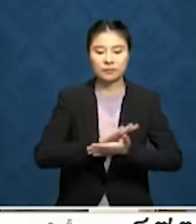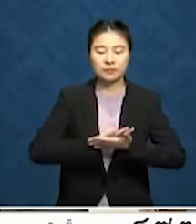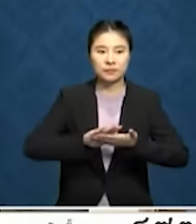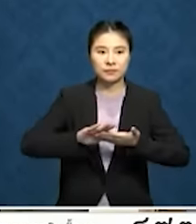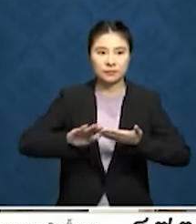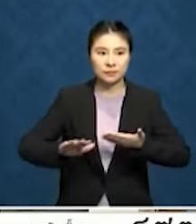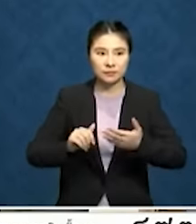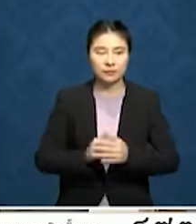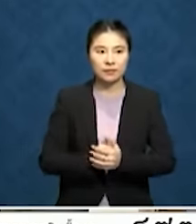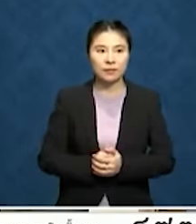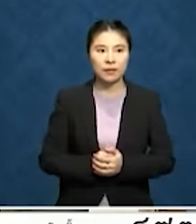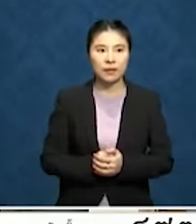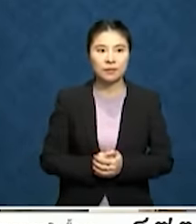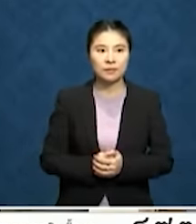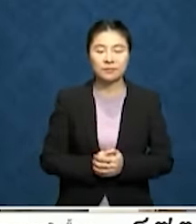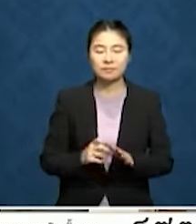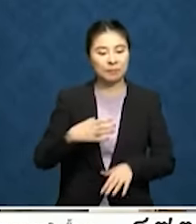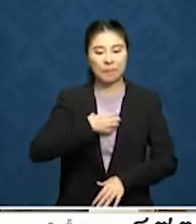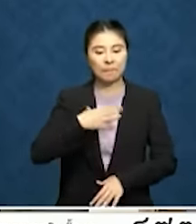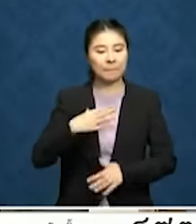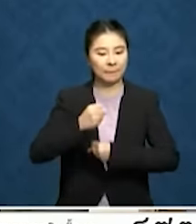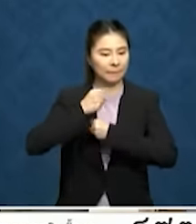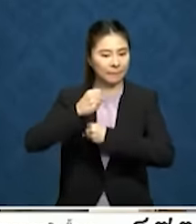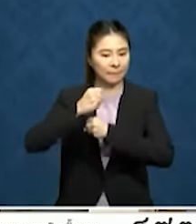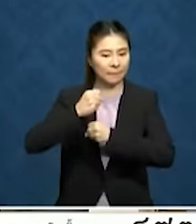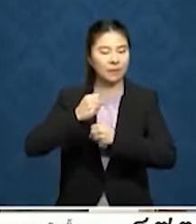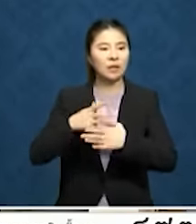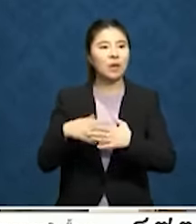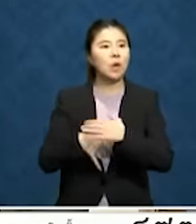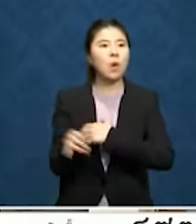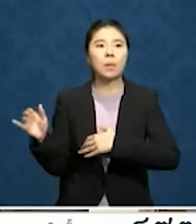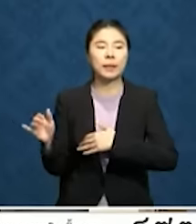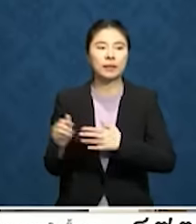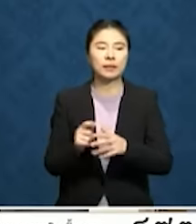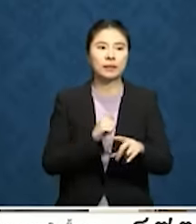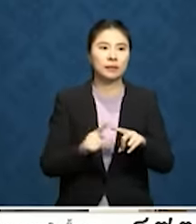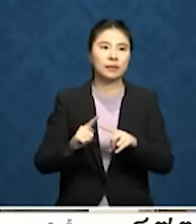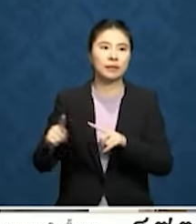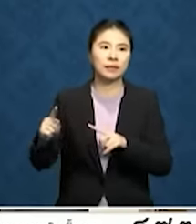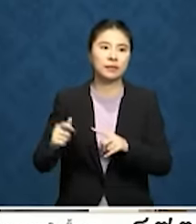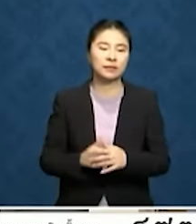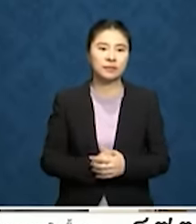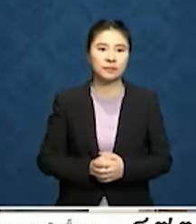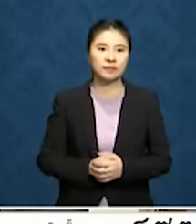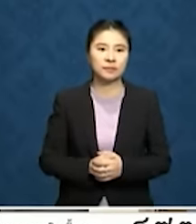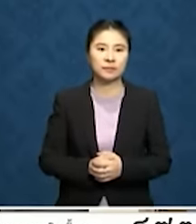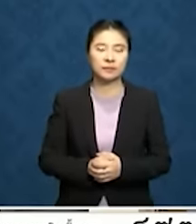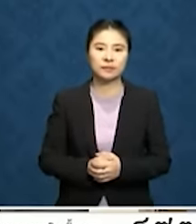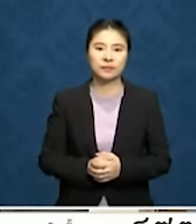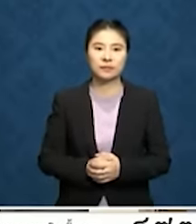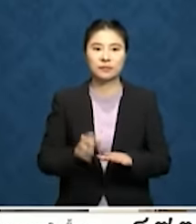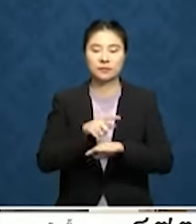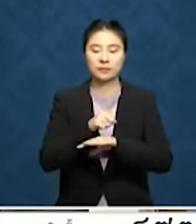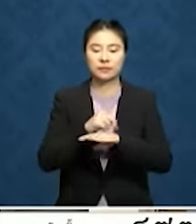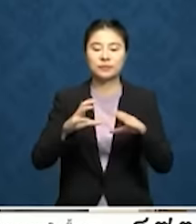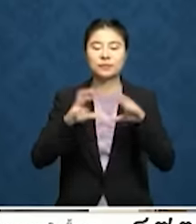บกันด้วยการประท้วงหรือวอล์กเอาอะไรนะครับแล้วก็สิ่งที่ทางประธานวิปรัฐบา